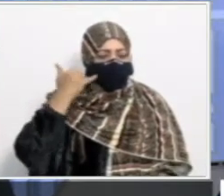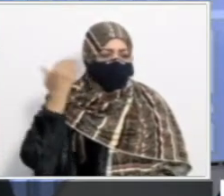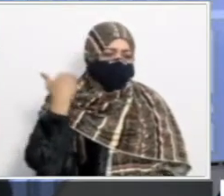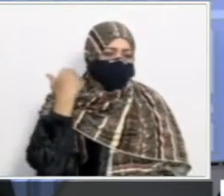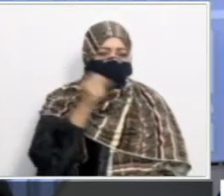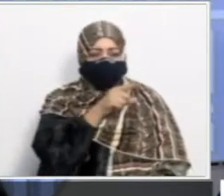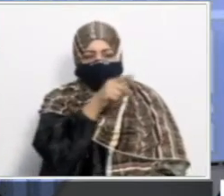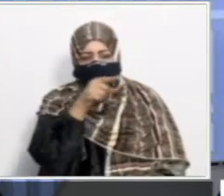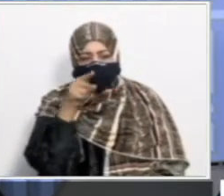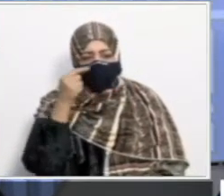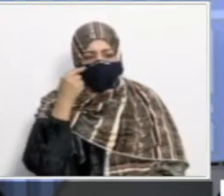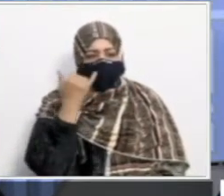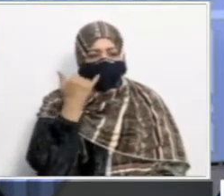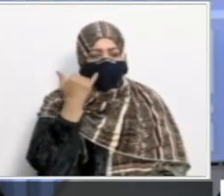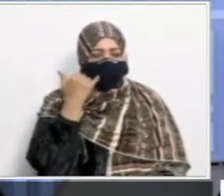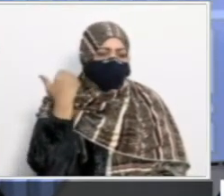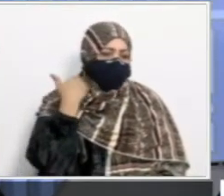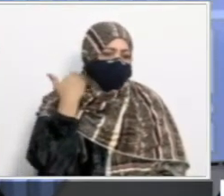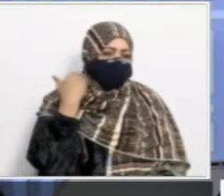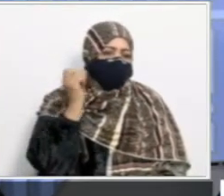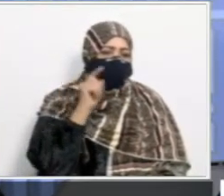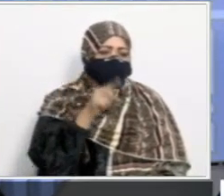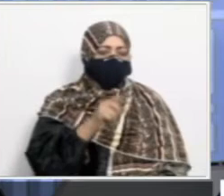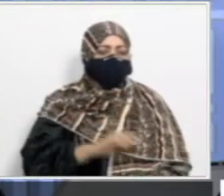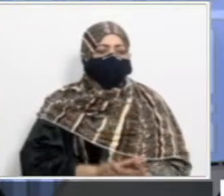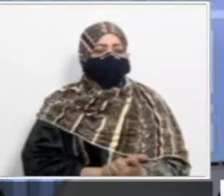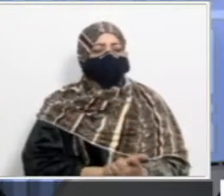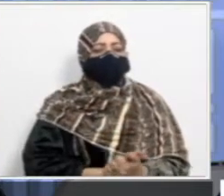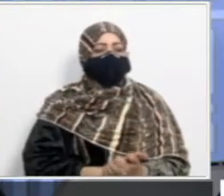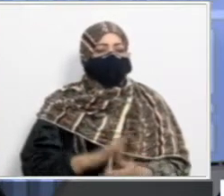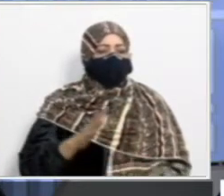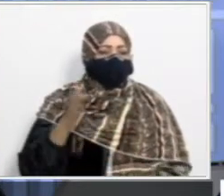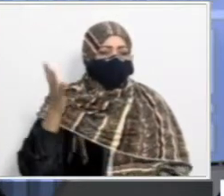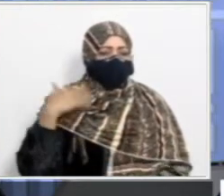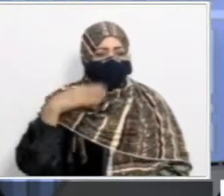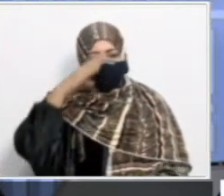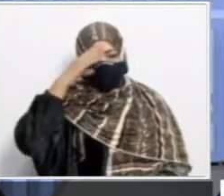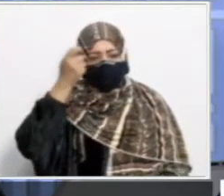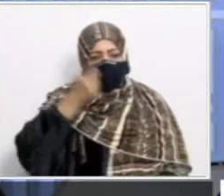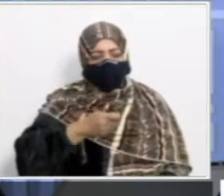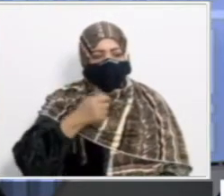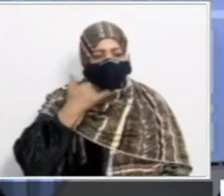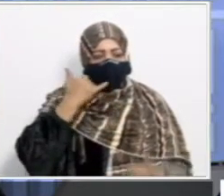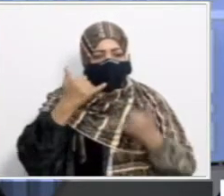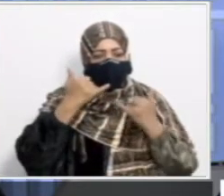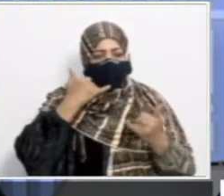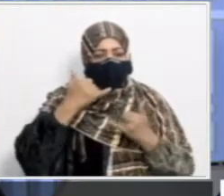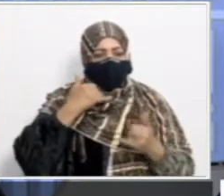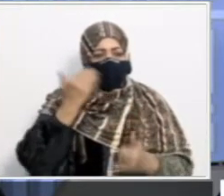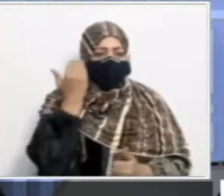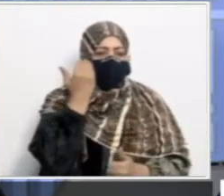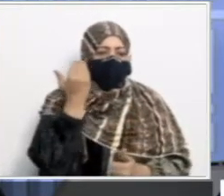وهذه أخت تسأل، تقول: السلام عليكم، أنا بنت من سوريا مخطوبة، وخطيبي